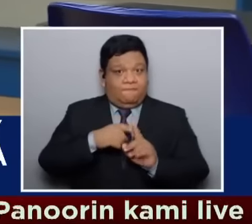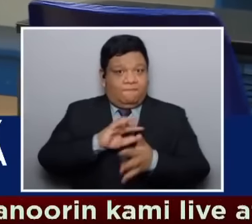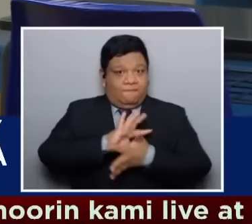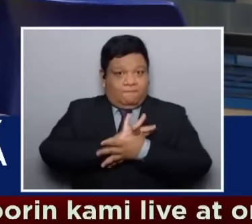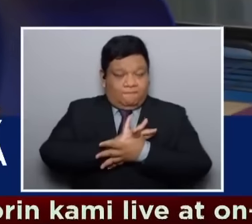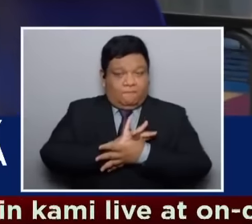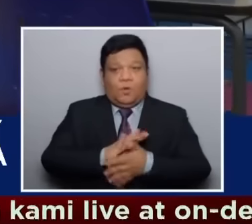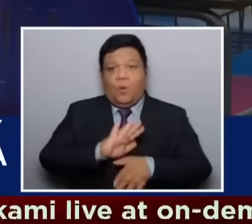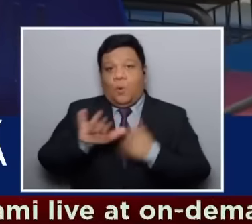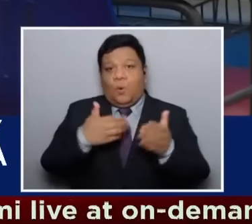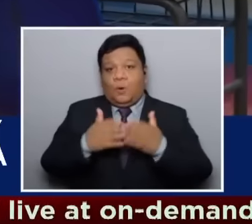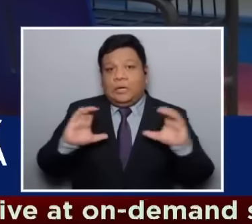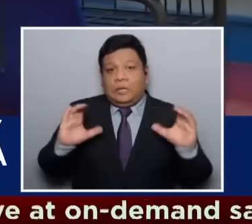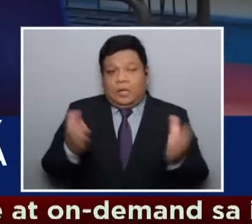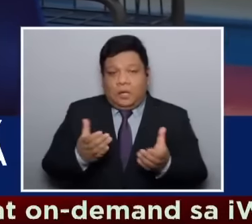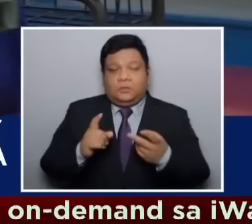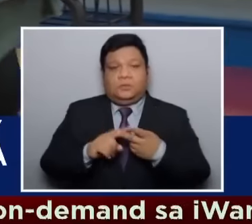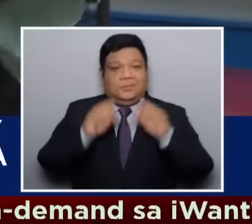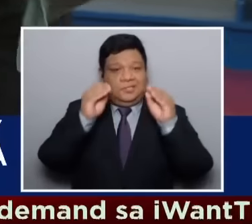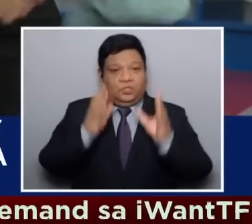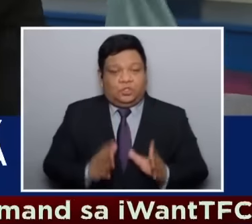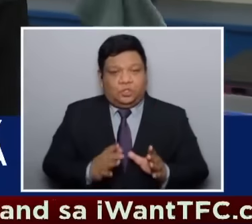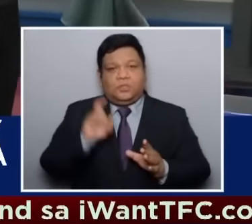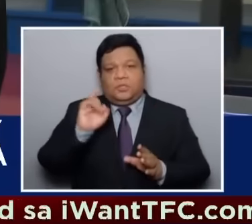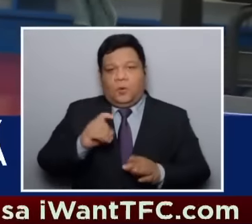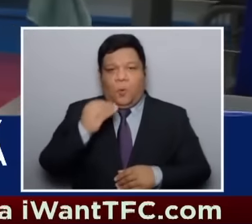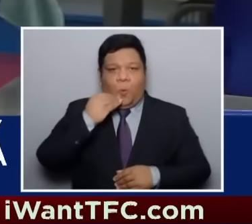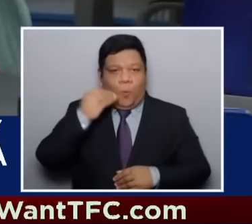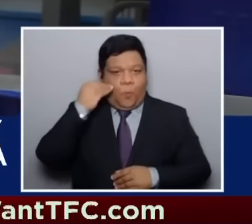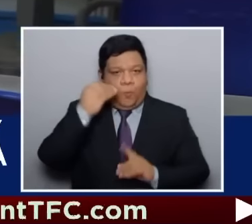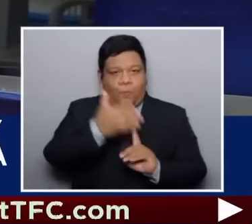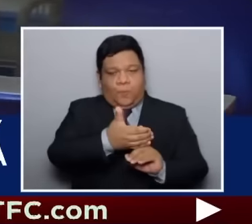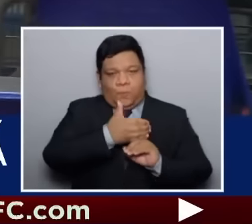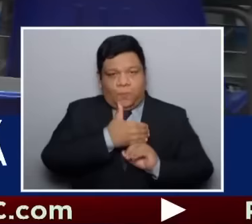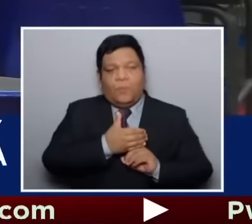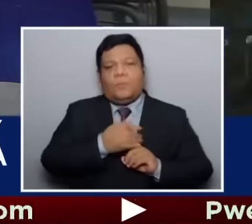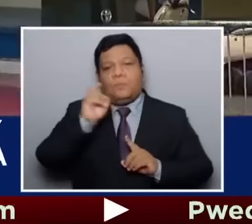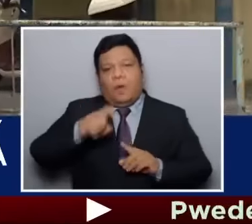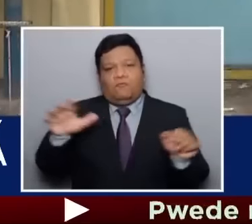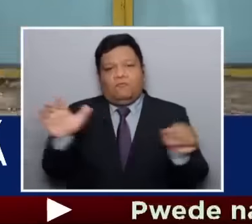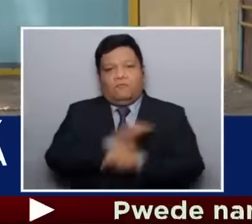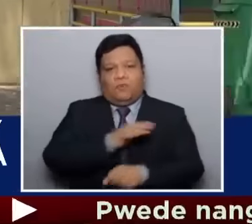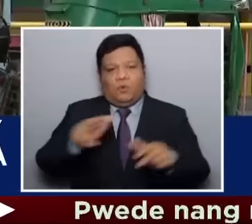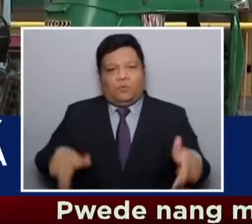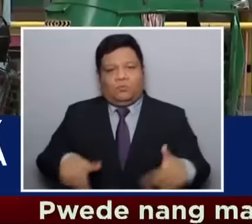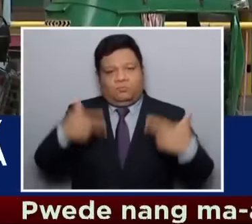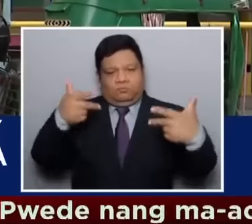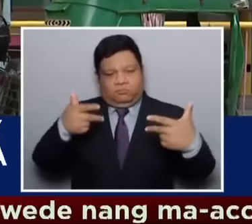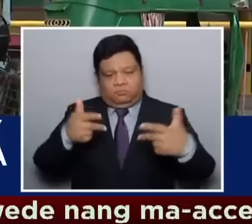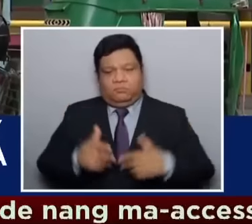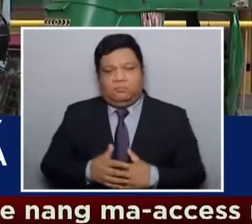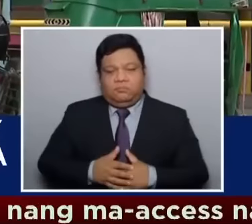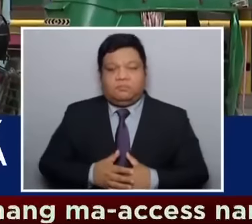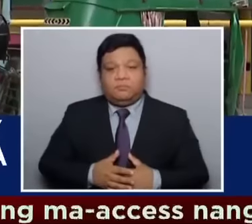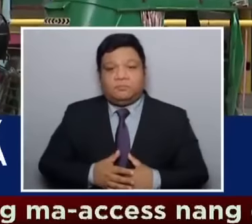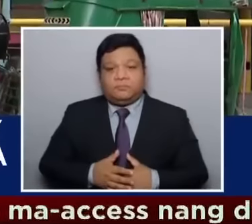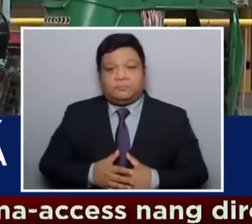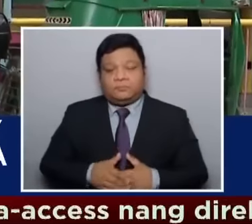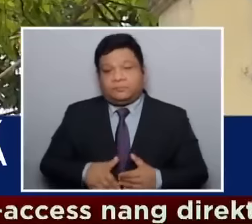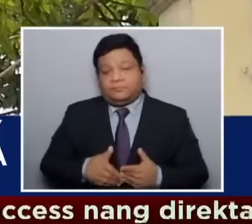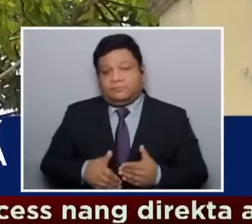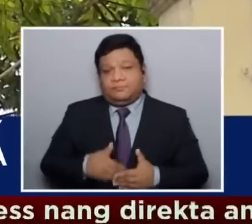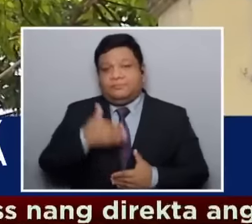ang teacher, sasailalim sa home isolation at lilipat sa full online learning modality. May kahalintulad na